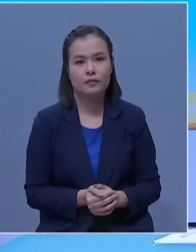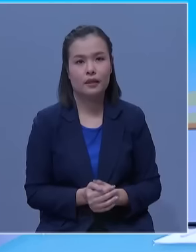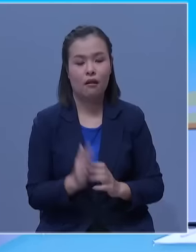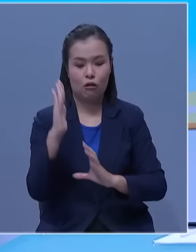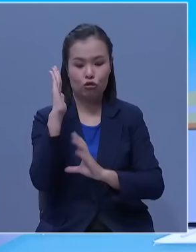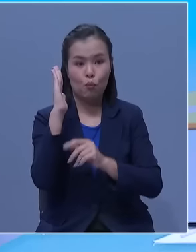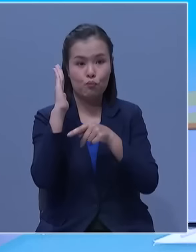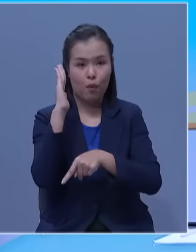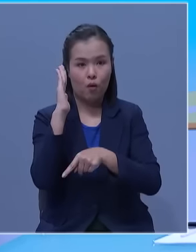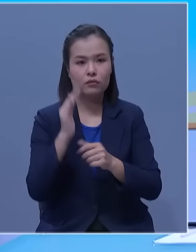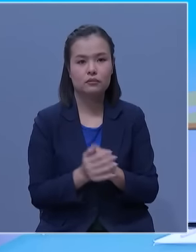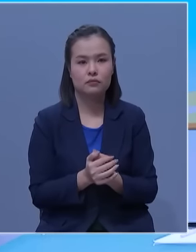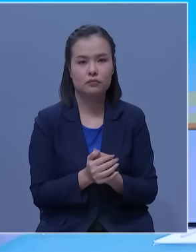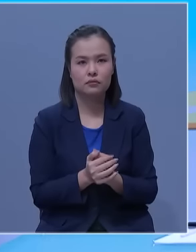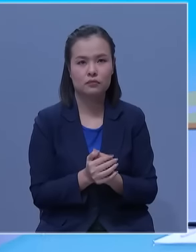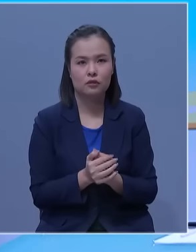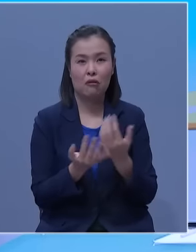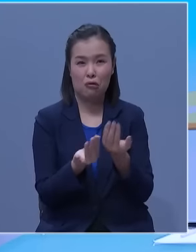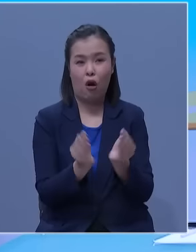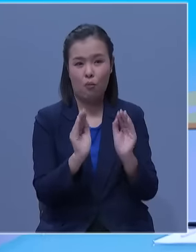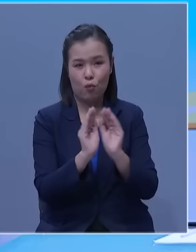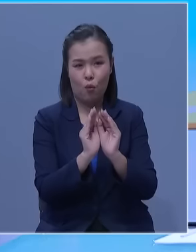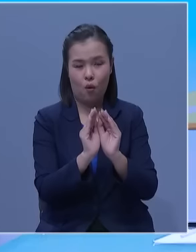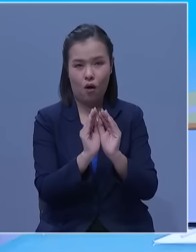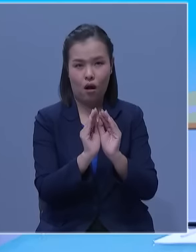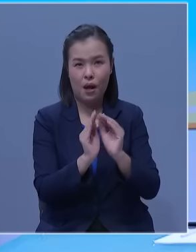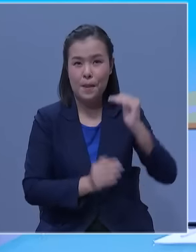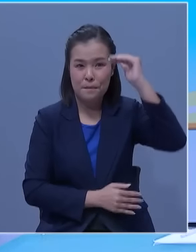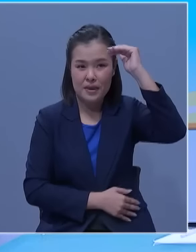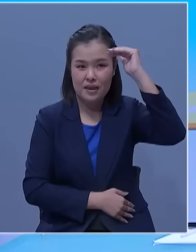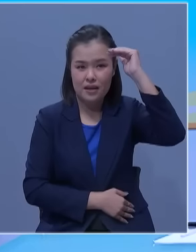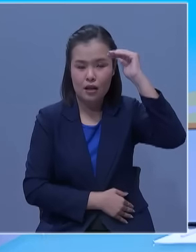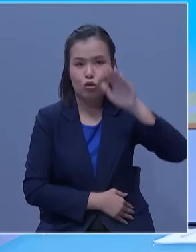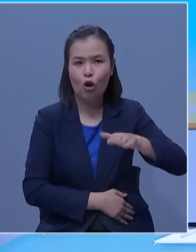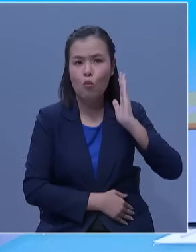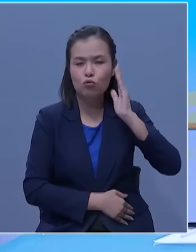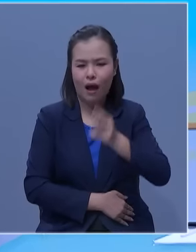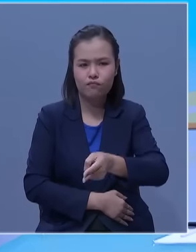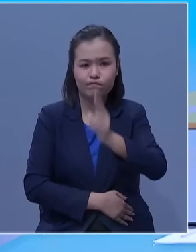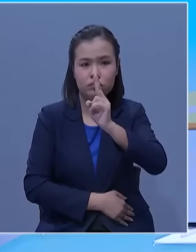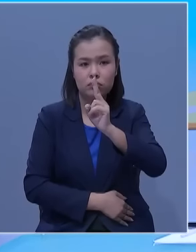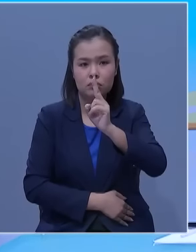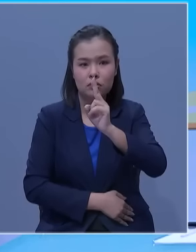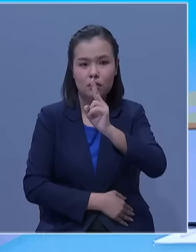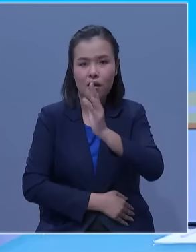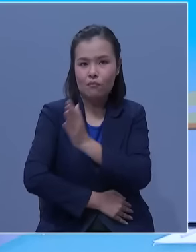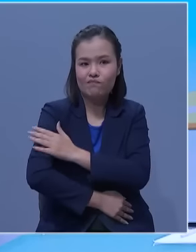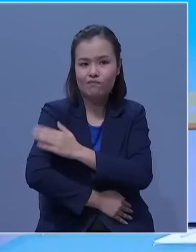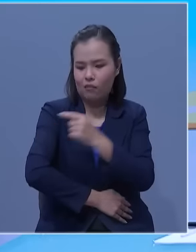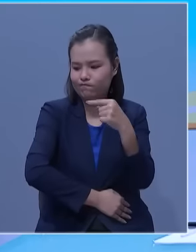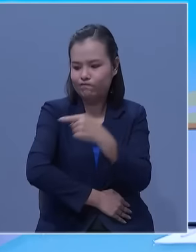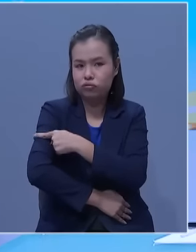พรเกิดเหตุศึกสายเลือดคุณจอห์นท่านผู้ชมพี่ชายแท้ๆยิงน้องชายของตัวเองจนแขนทะลุเล